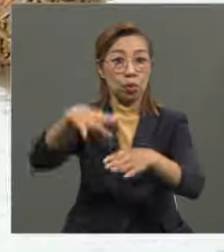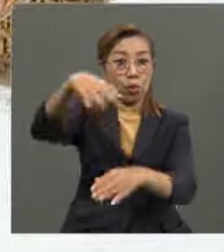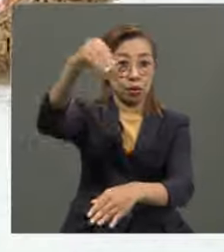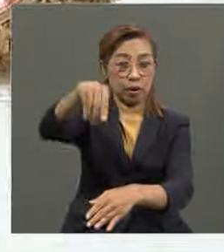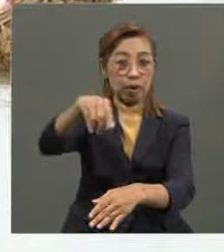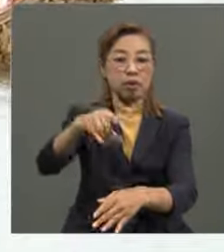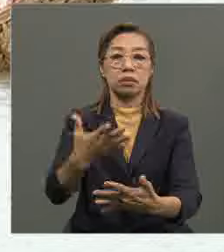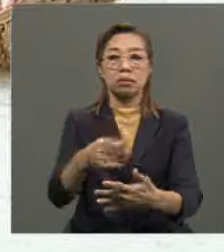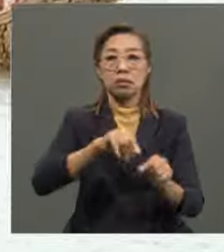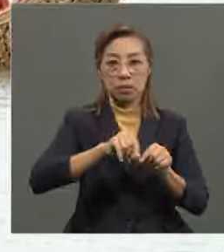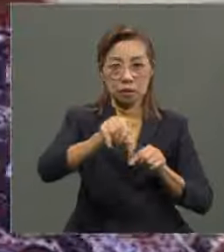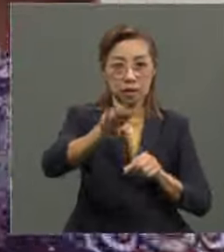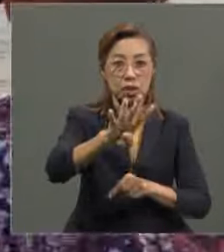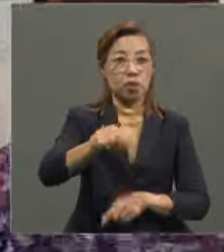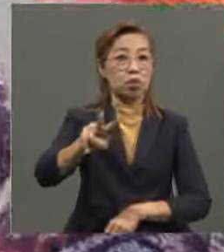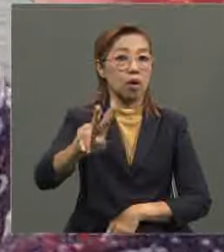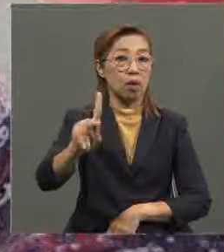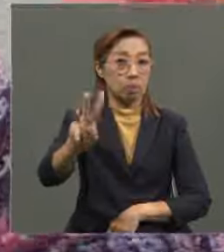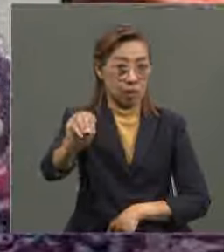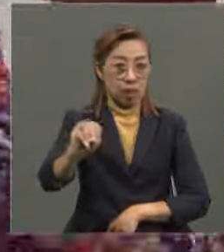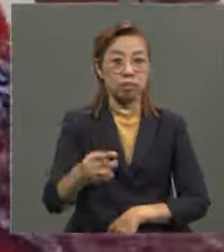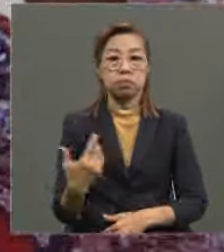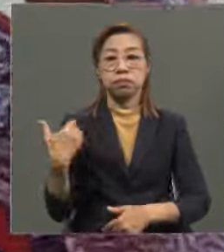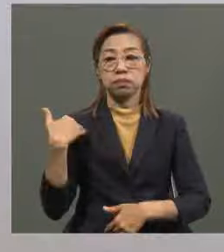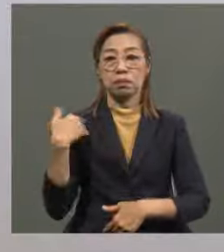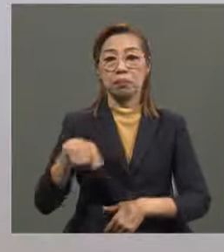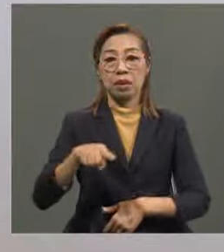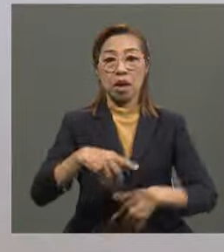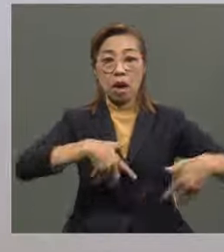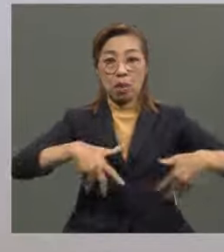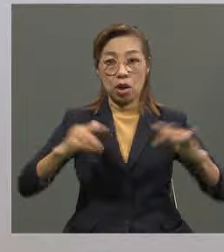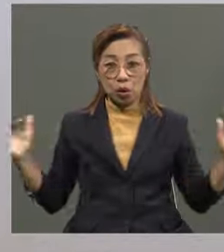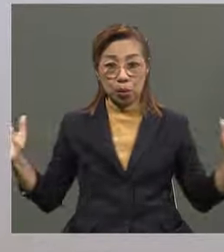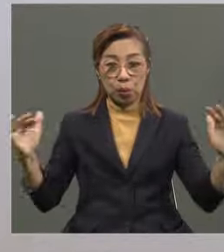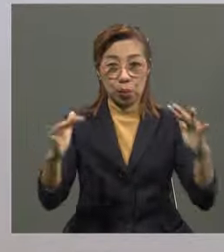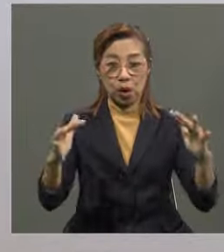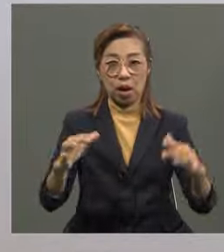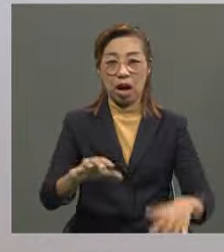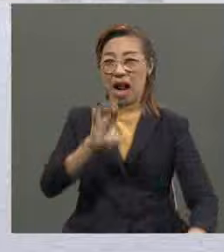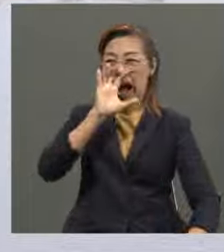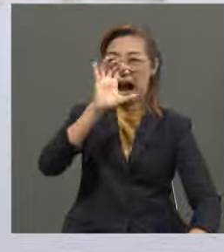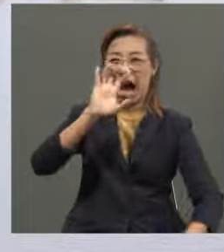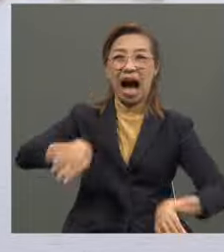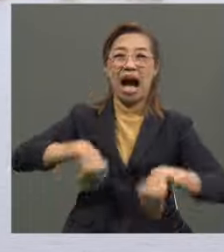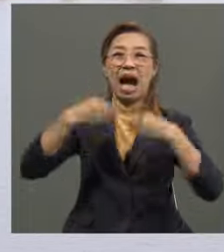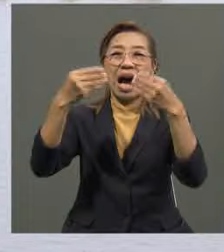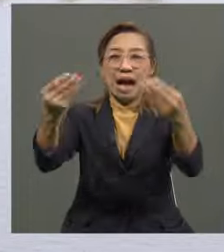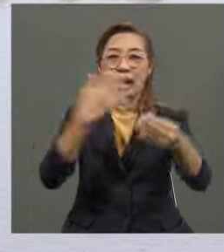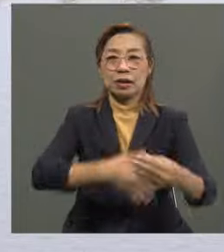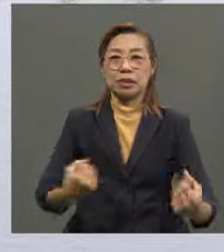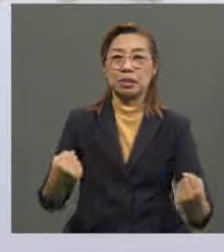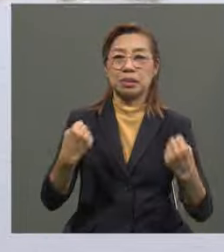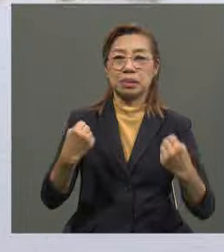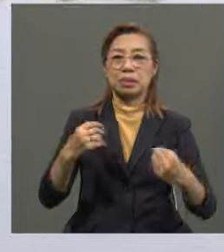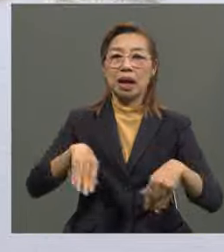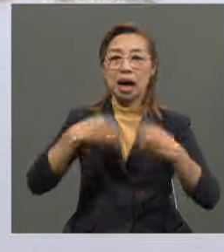ยะทางประมาณ 4.2 กิโลเมตรเสียงทรงพระเจริญที่ประชาชนพร้อมใจถวายพระพรดังกึกก้องทั่ว